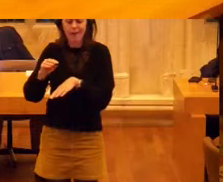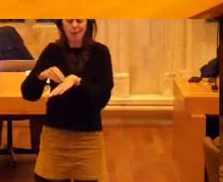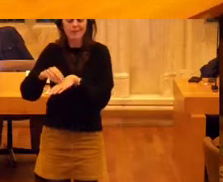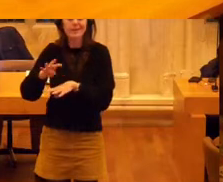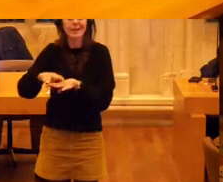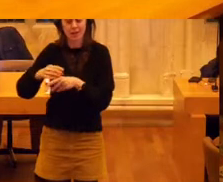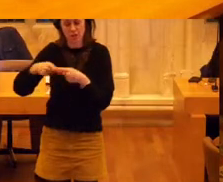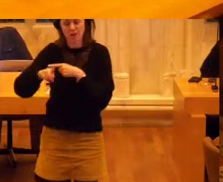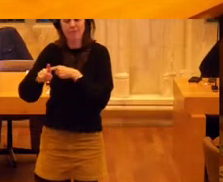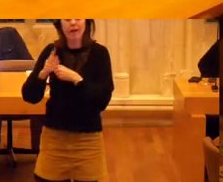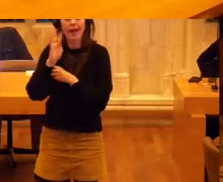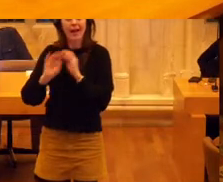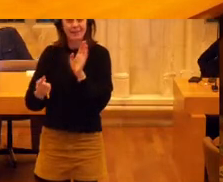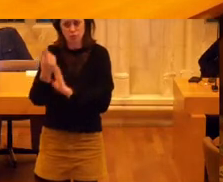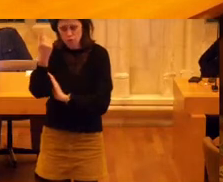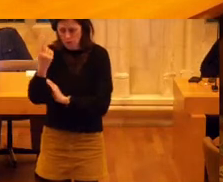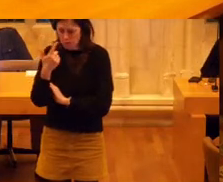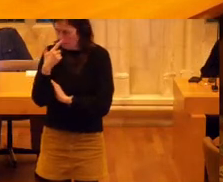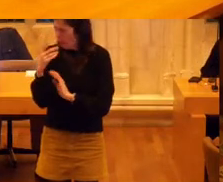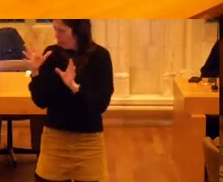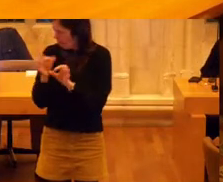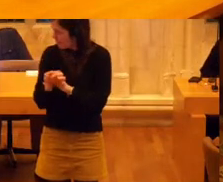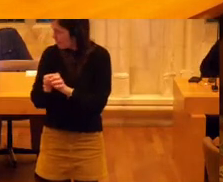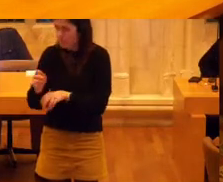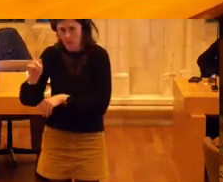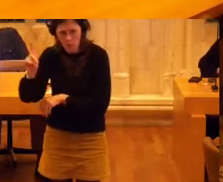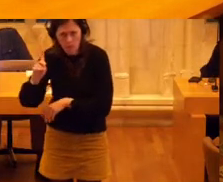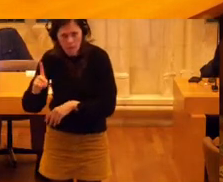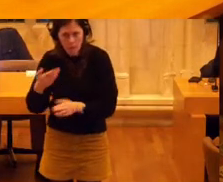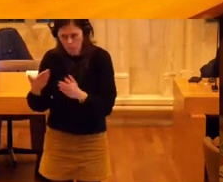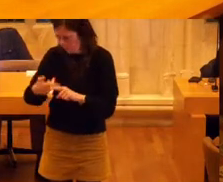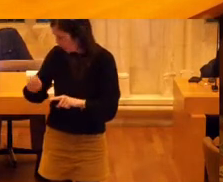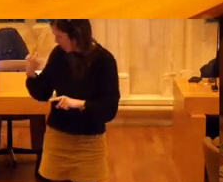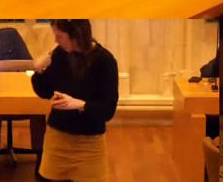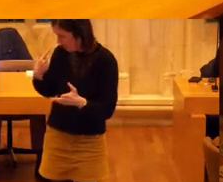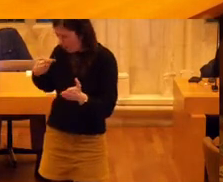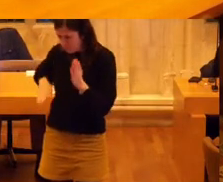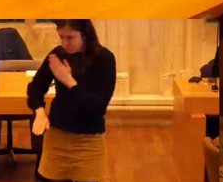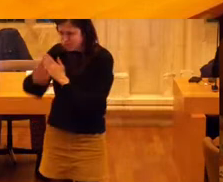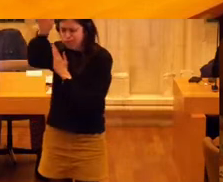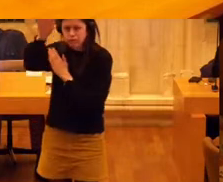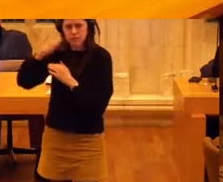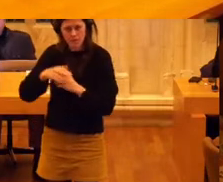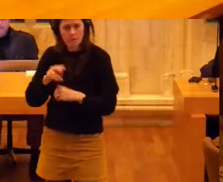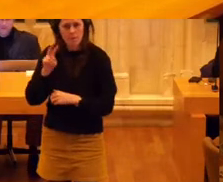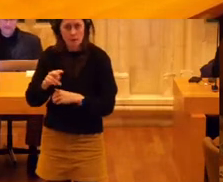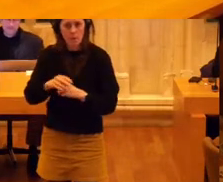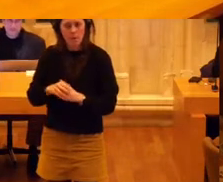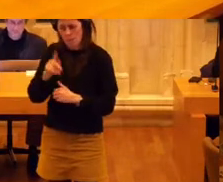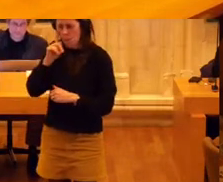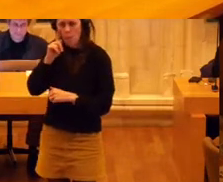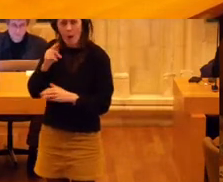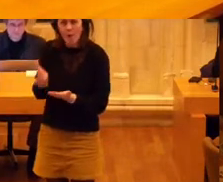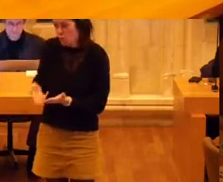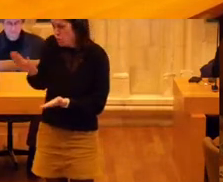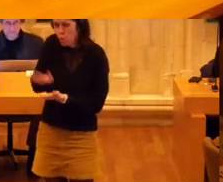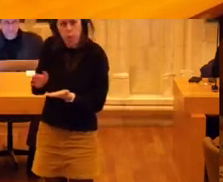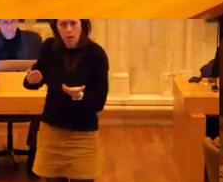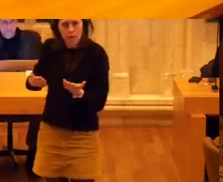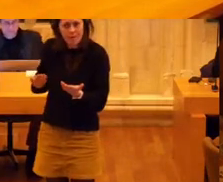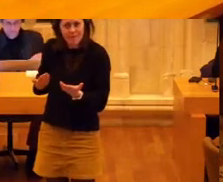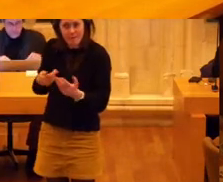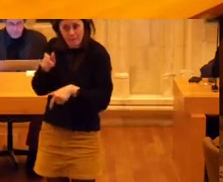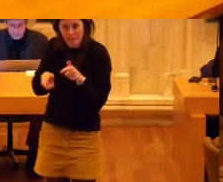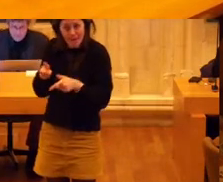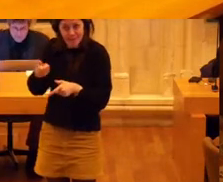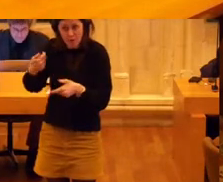ça peut paraître faible, c'est en fait en très forte augmentation par rapport à l'existant du dernier mandat, puisqu'on est quasiment sur un doublement du nombre de